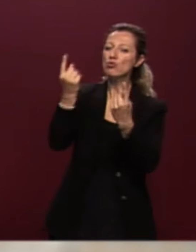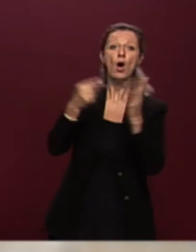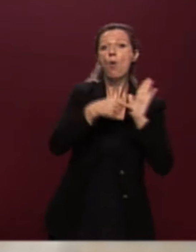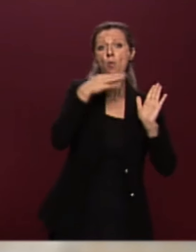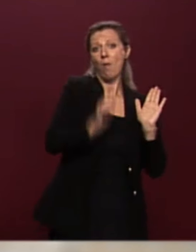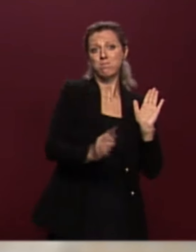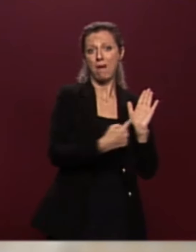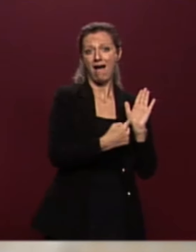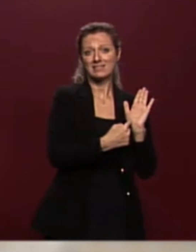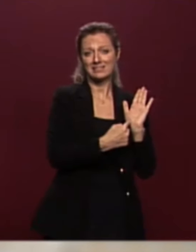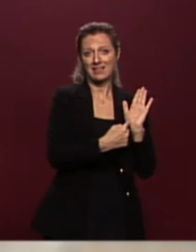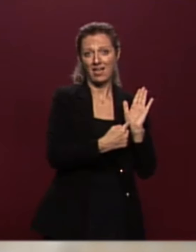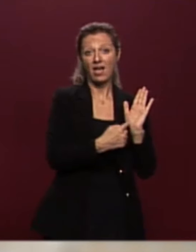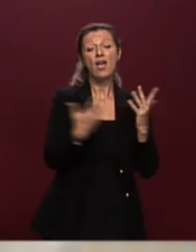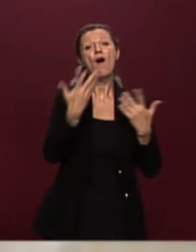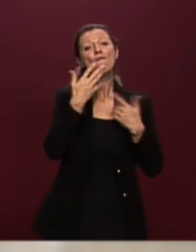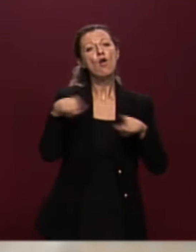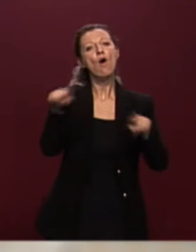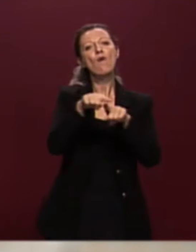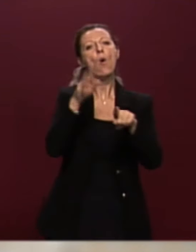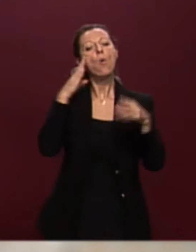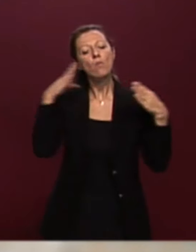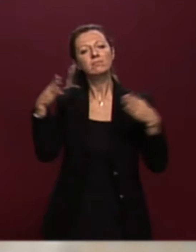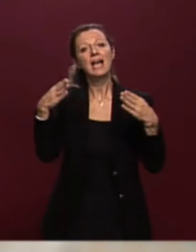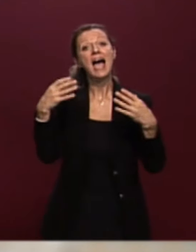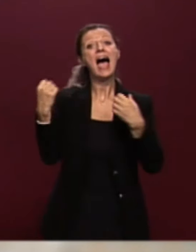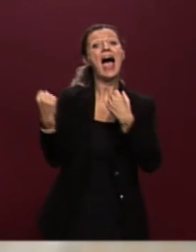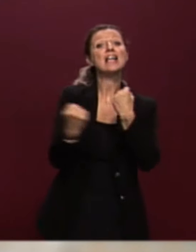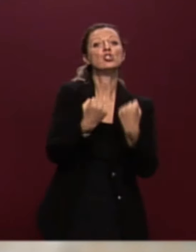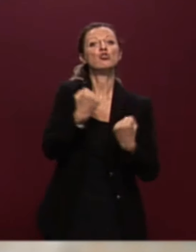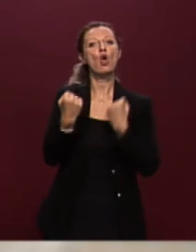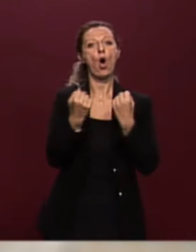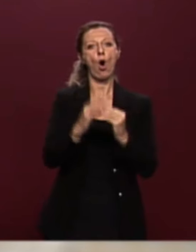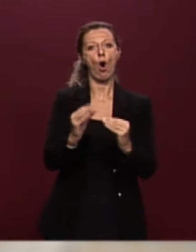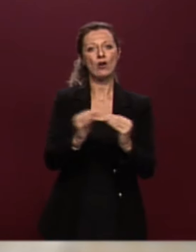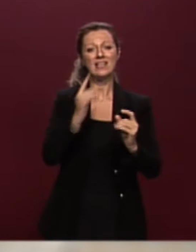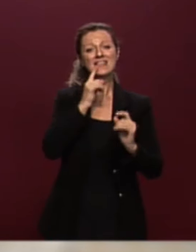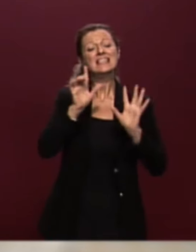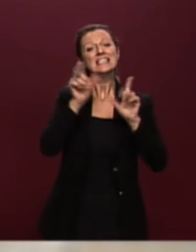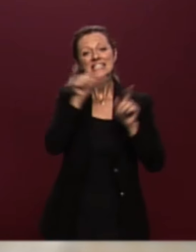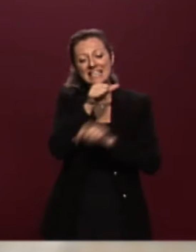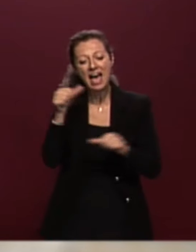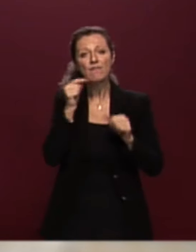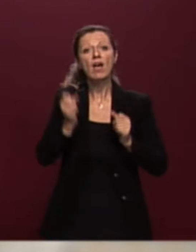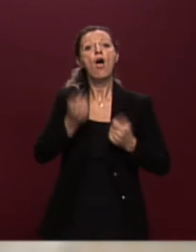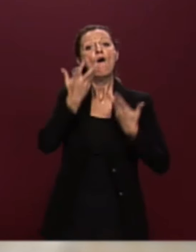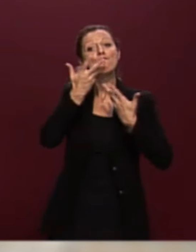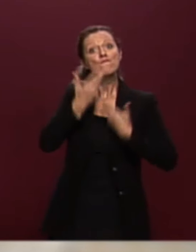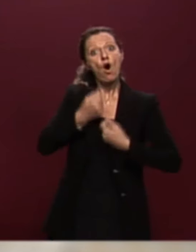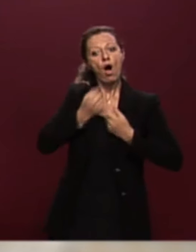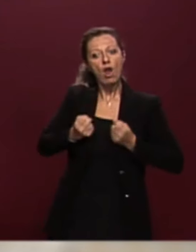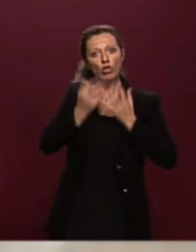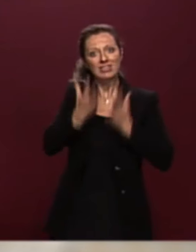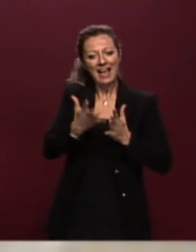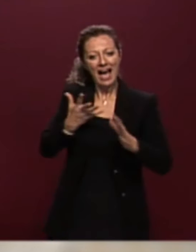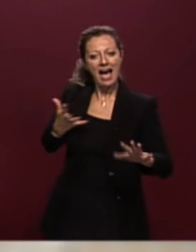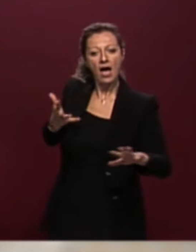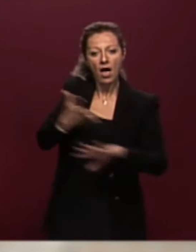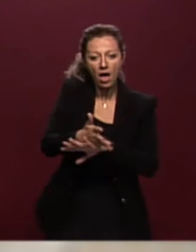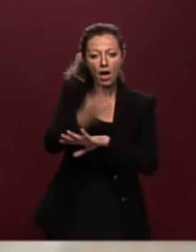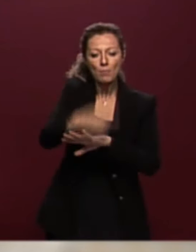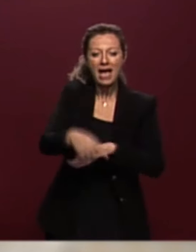Vorrei invitarvi a guardare alle azioni come espressione e manifestazione della volontà di intervenire sul